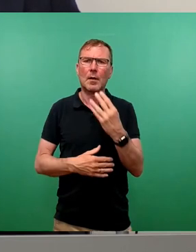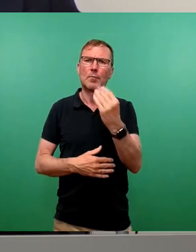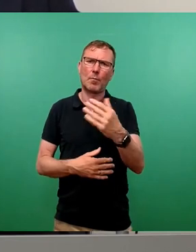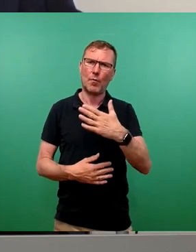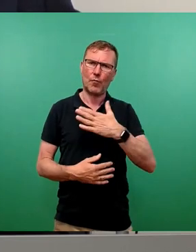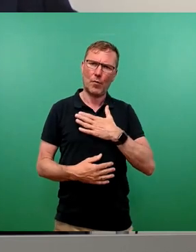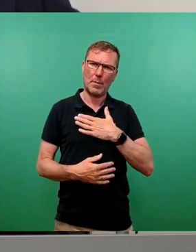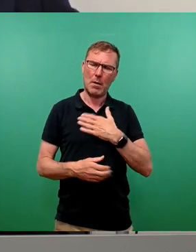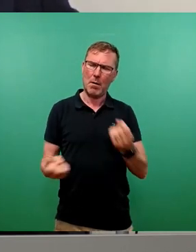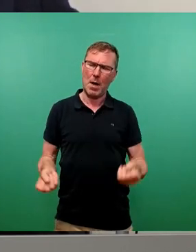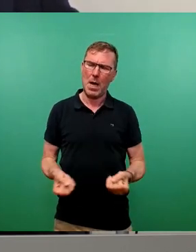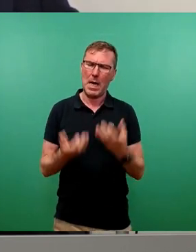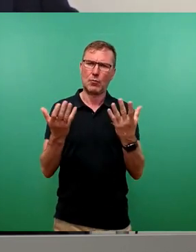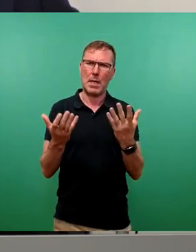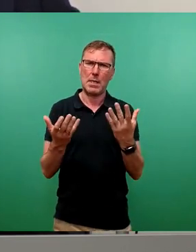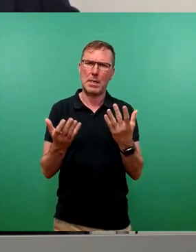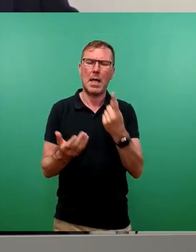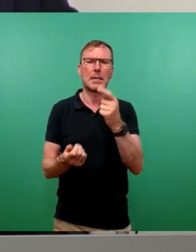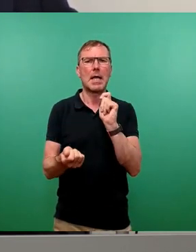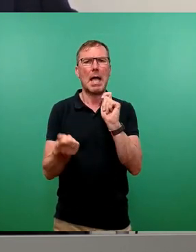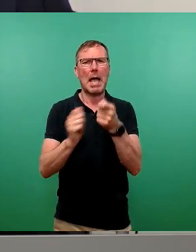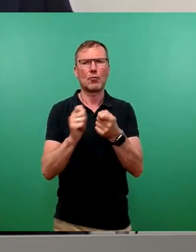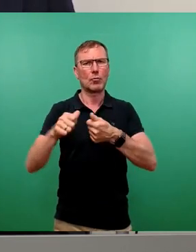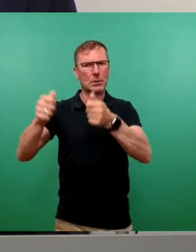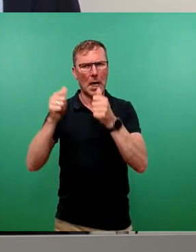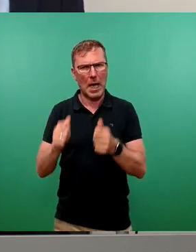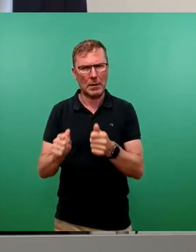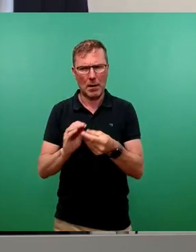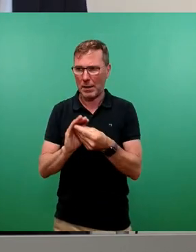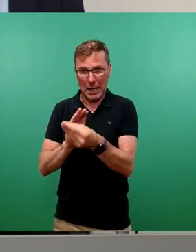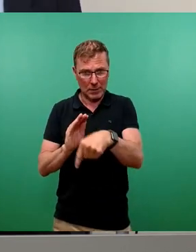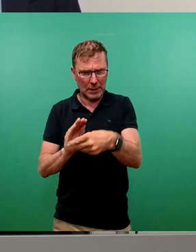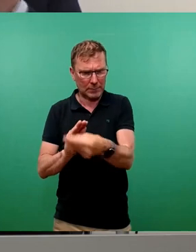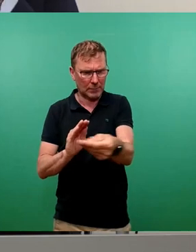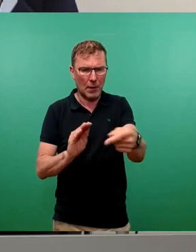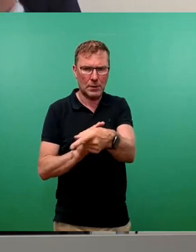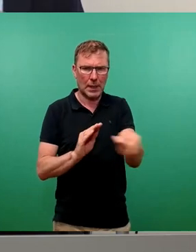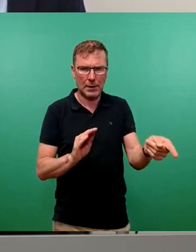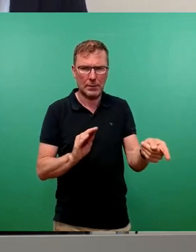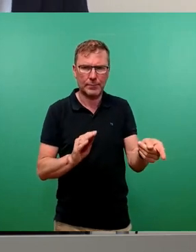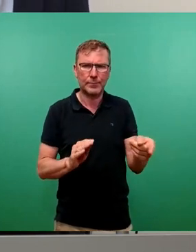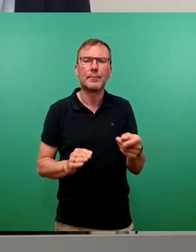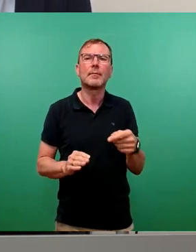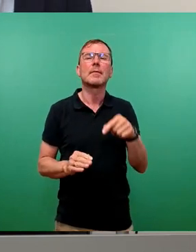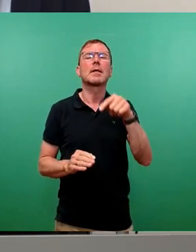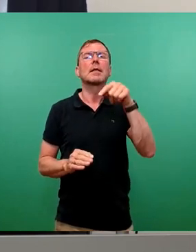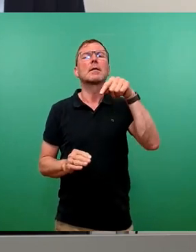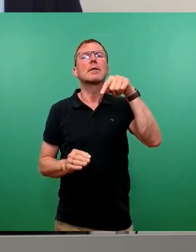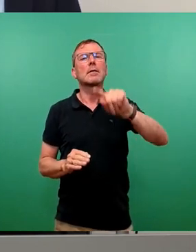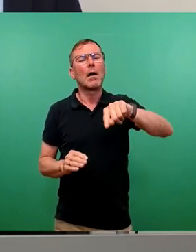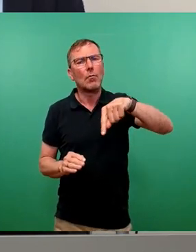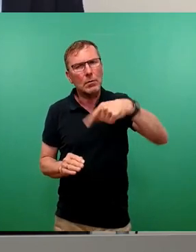aktuell einen Änderungsantrag ausgereicht, der auch dann Grundlage